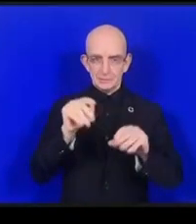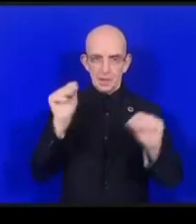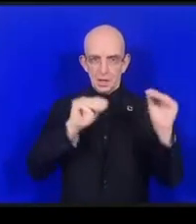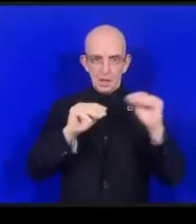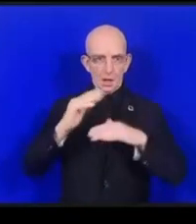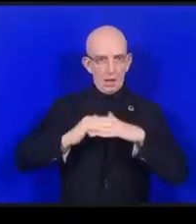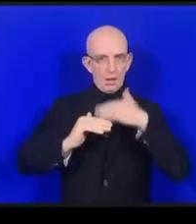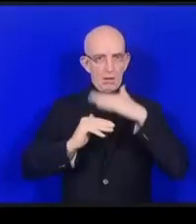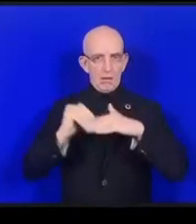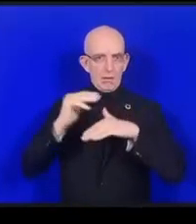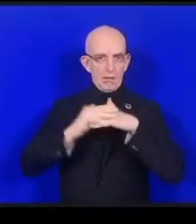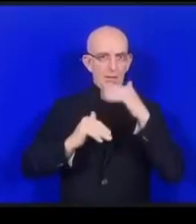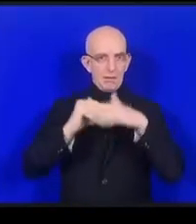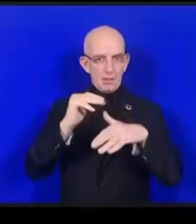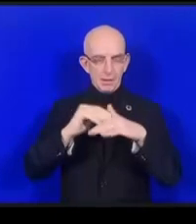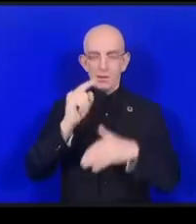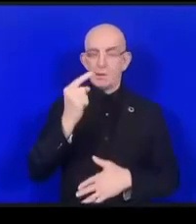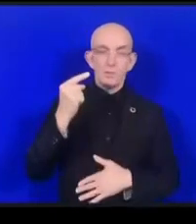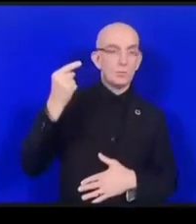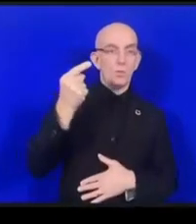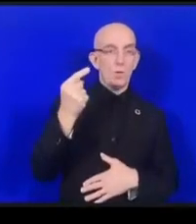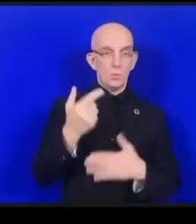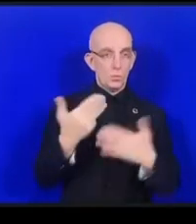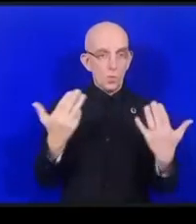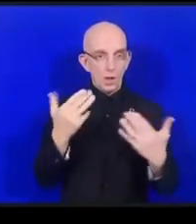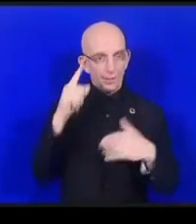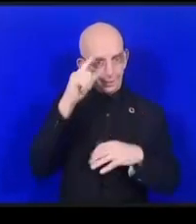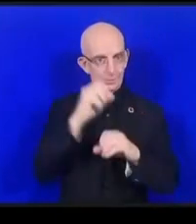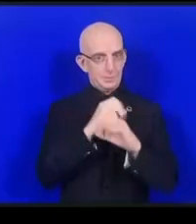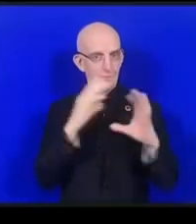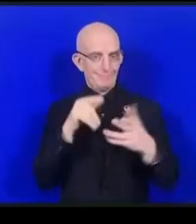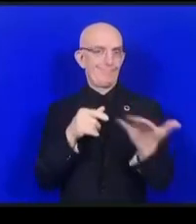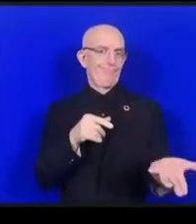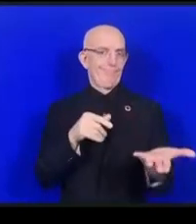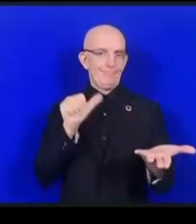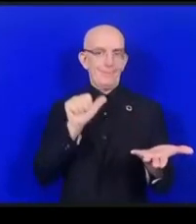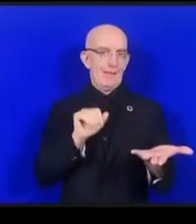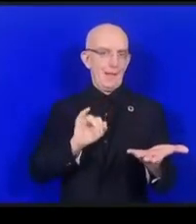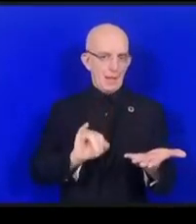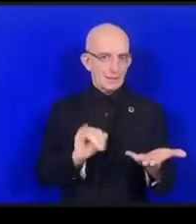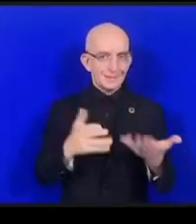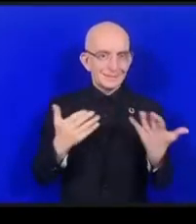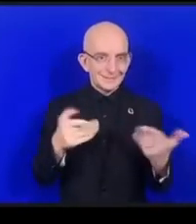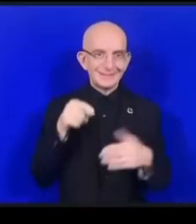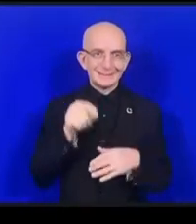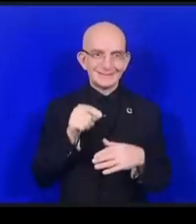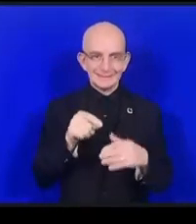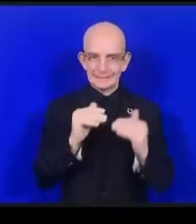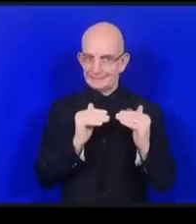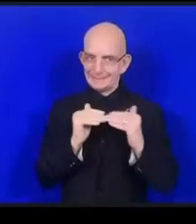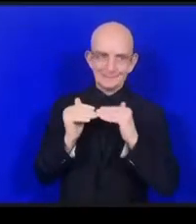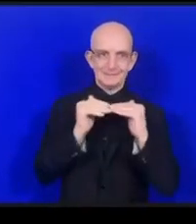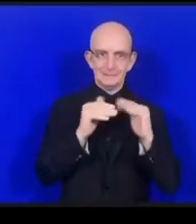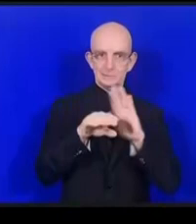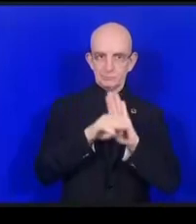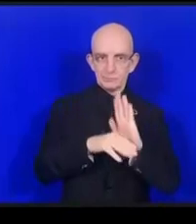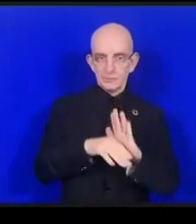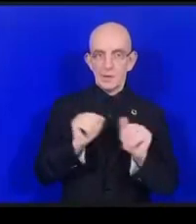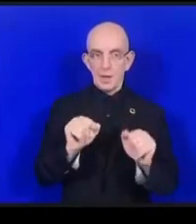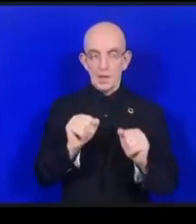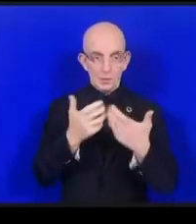от искусственного интеллекта это как правило ожидание что он будет соответствовать